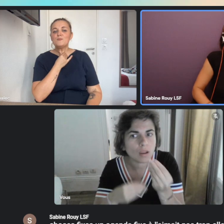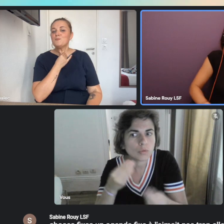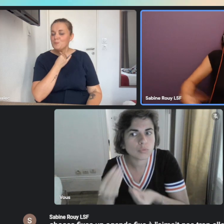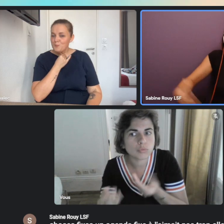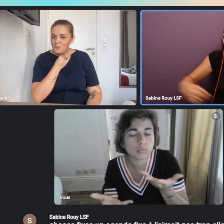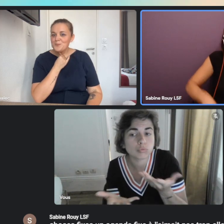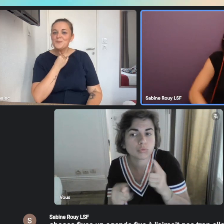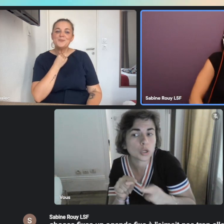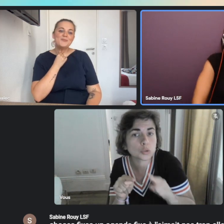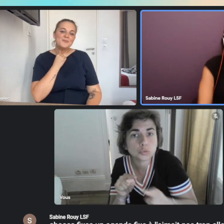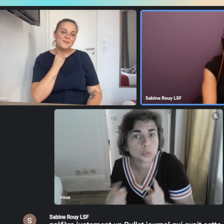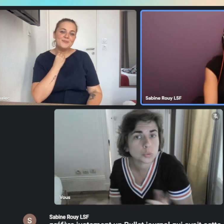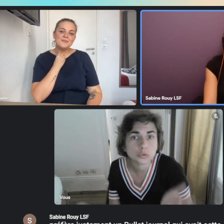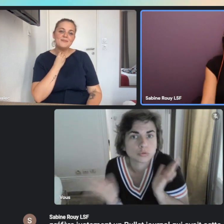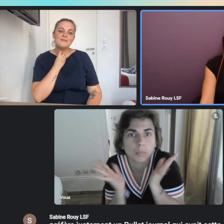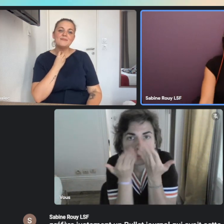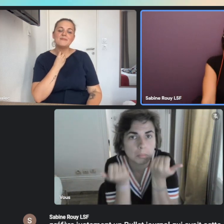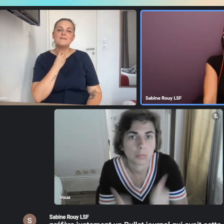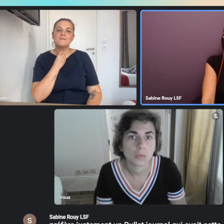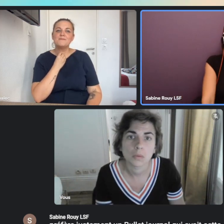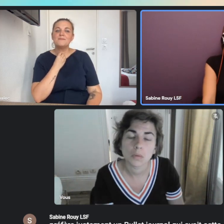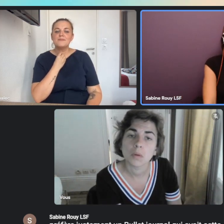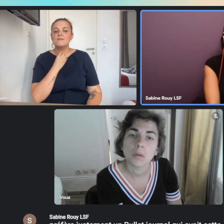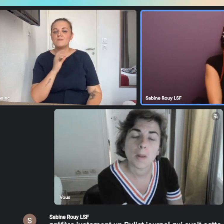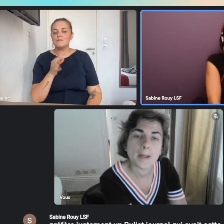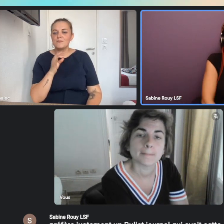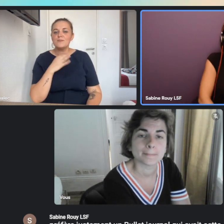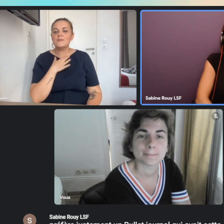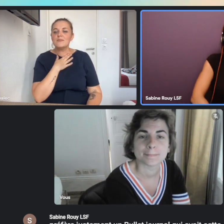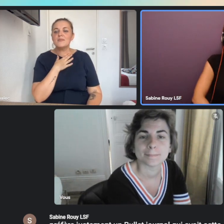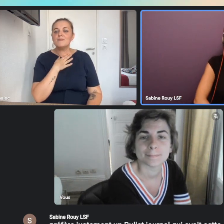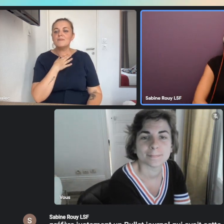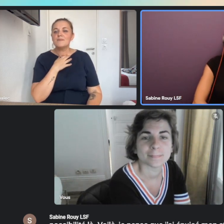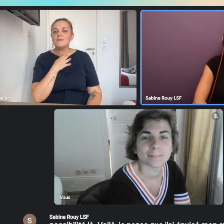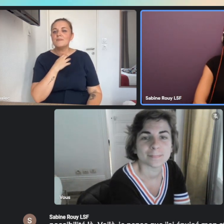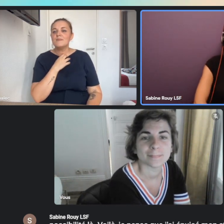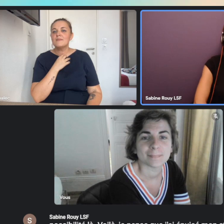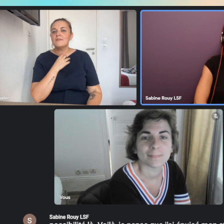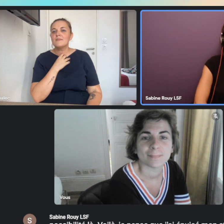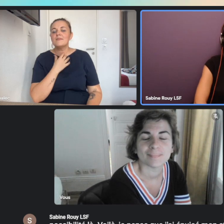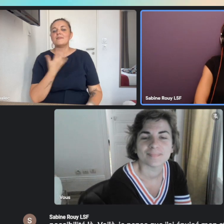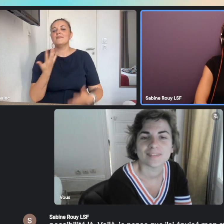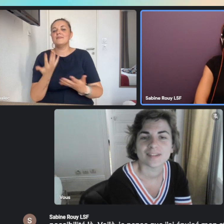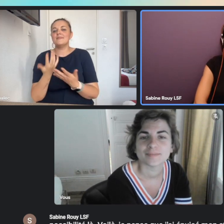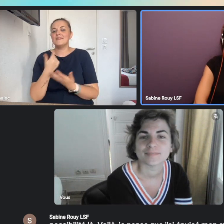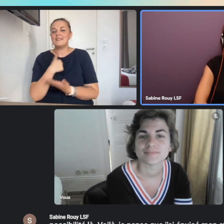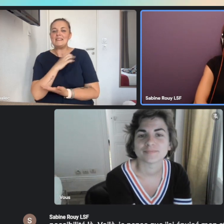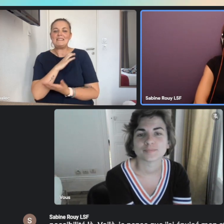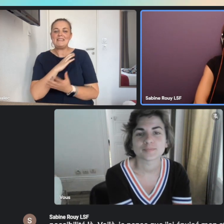bah, est-ce que tu aurais un conseil à donner sur tout ce que tu as, fait, vécu, quelque chose?